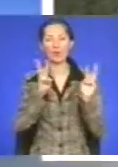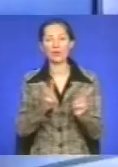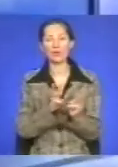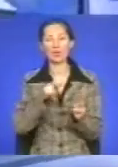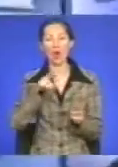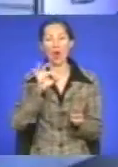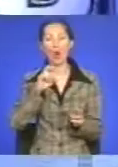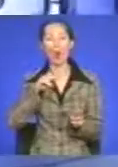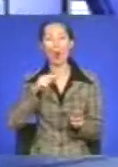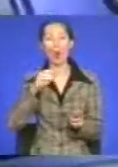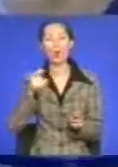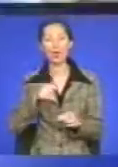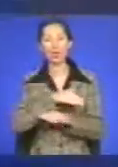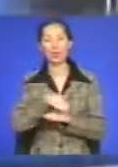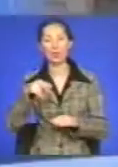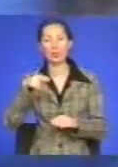центрі.